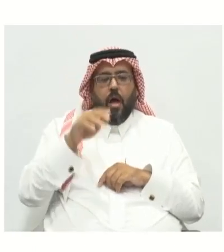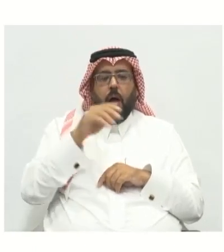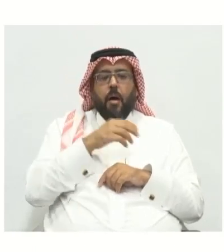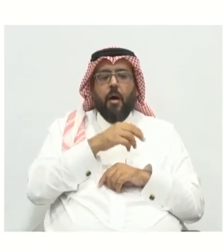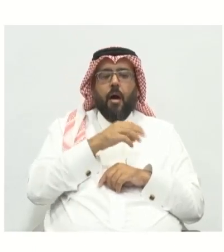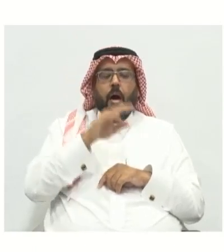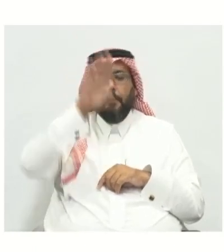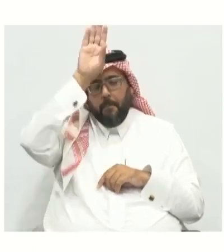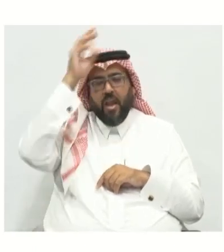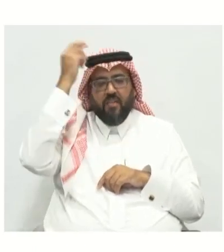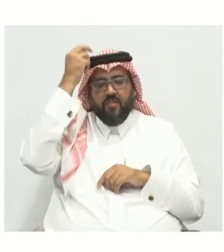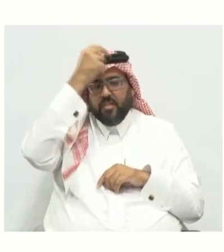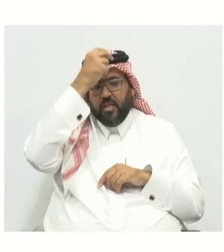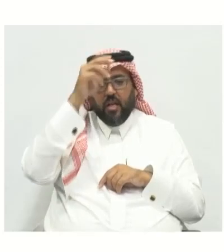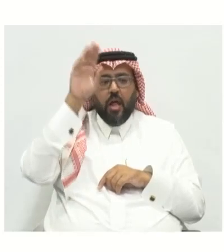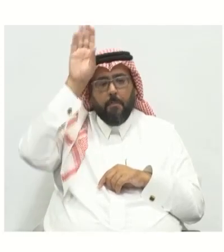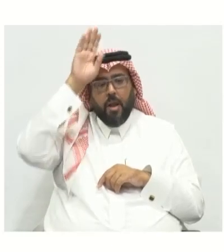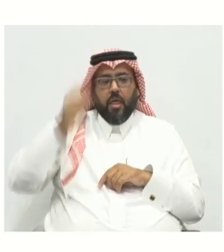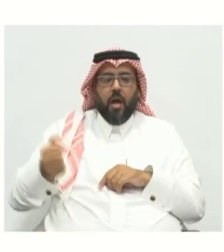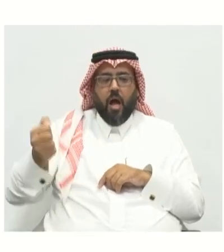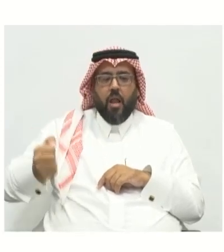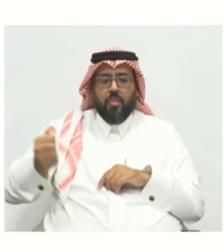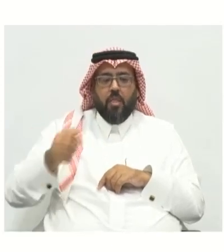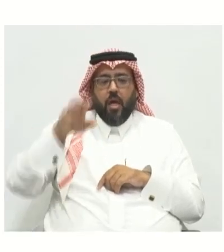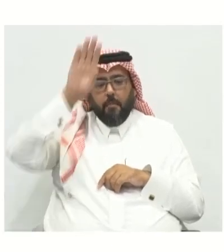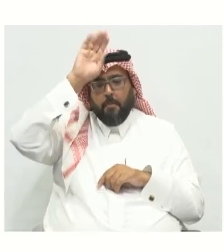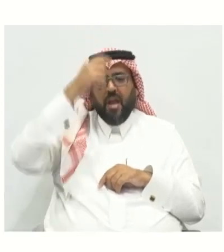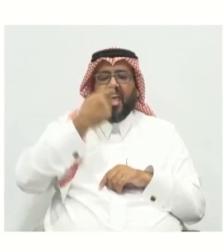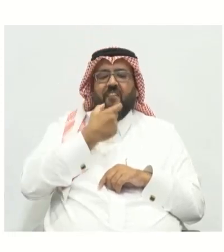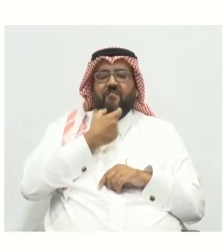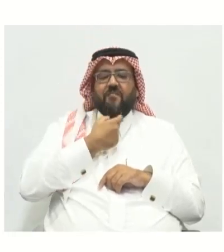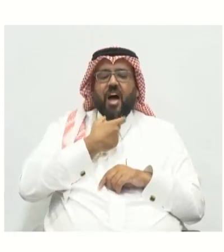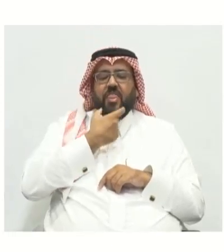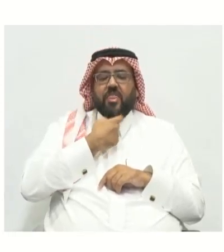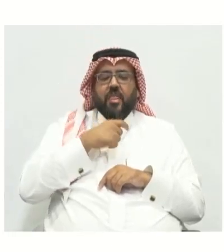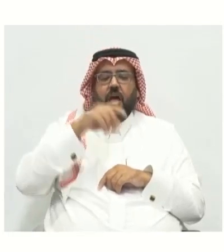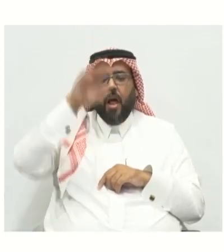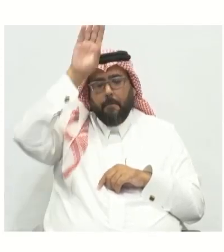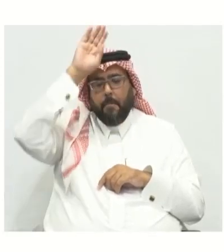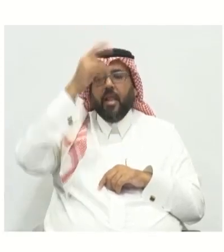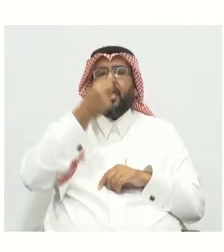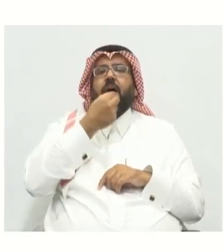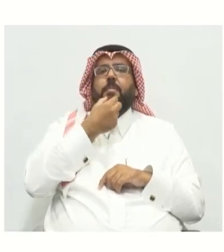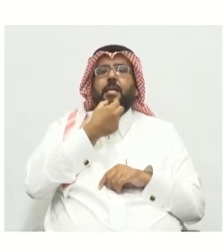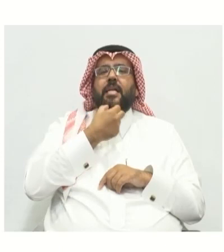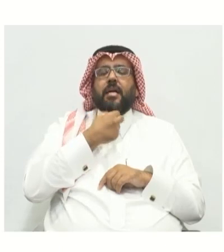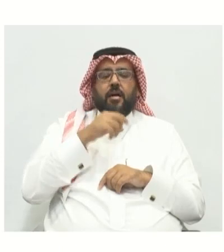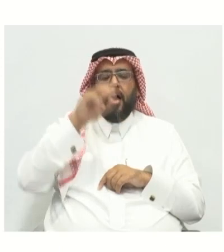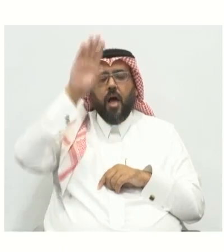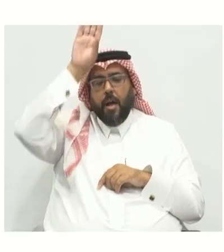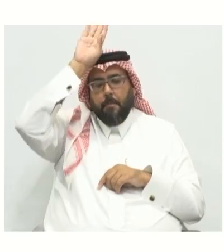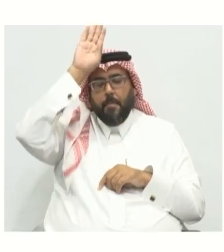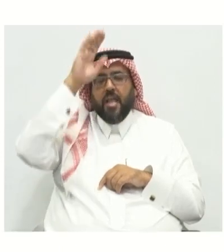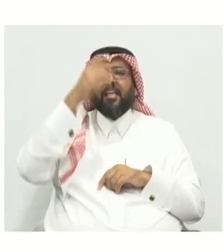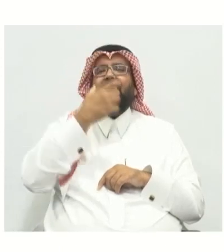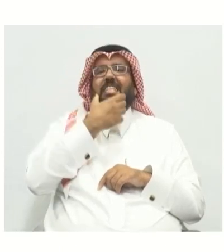السعود رحمه الله والملك خالد بن عبد العزيز ال السعود رحمه الله والملك فهد بن عبد العزيز ال السعود رحمه الله والملك عبد الله بن عبد العزيز ال السعود